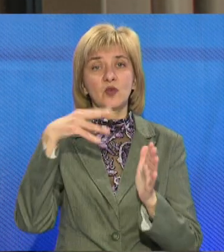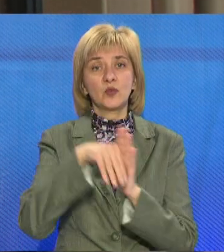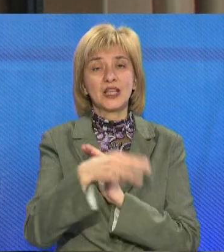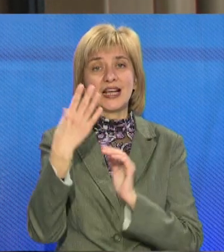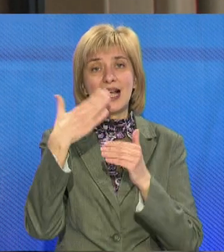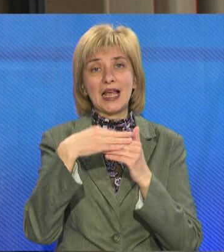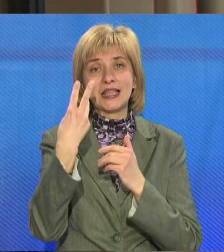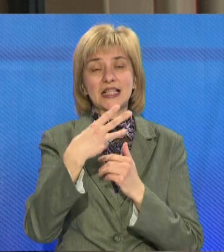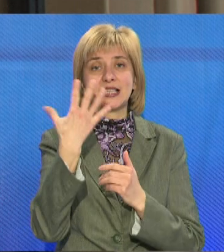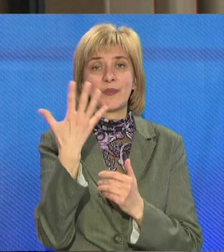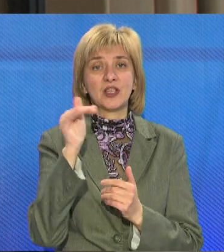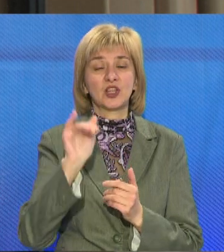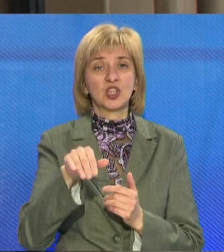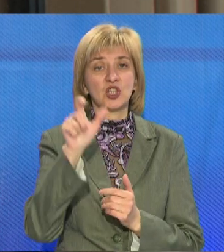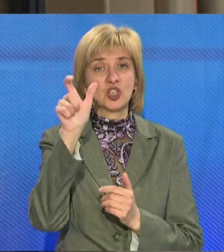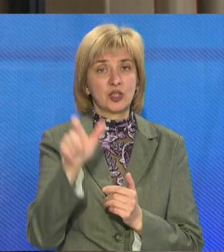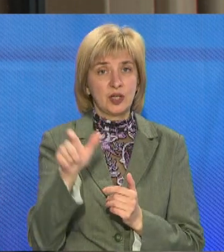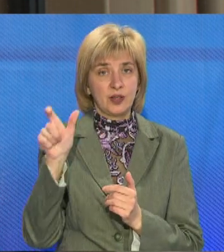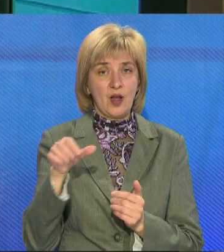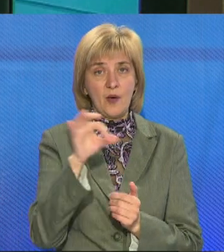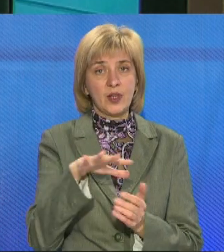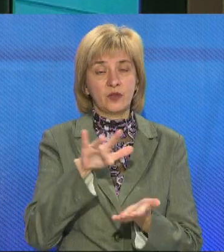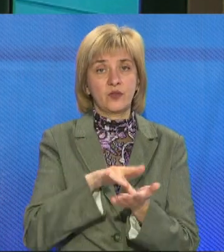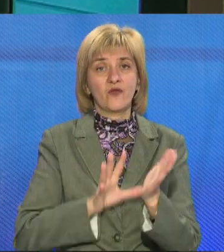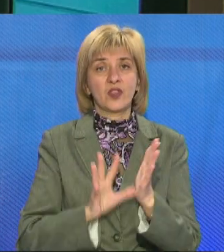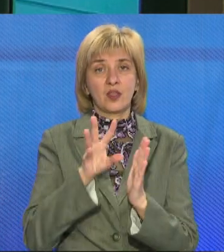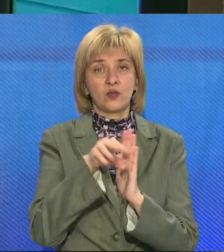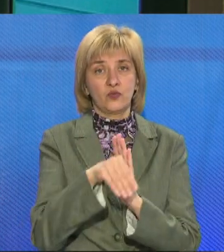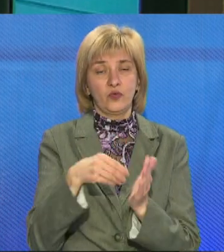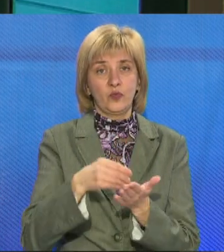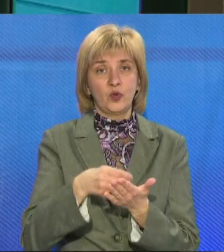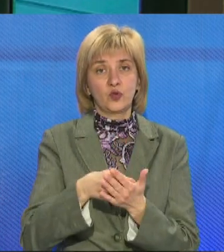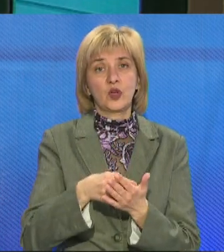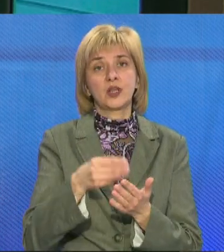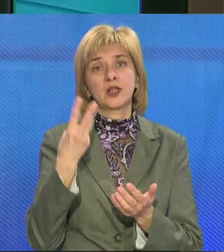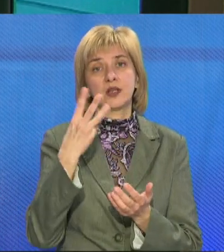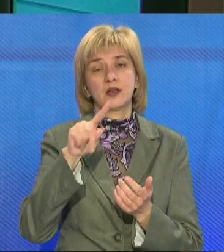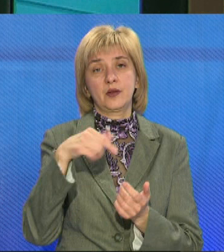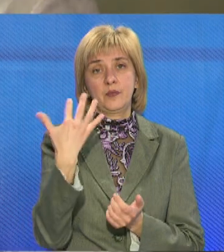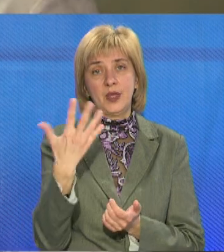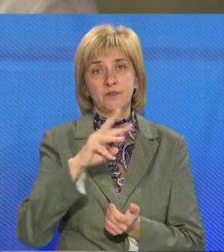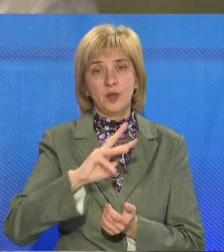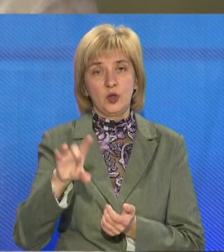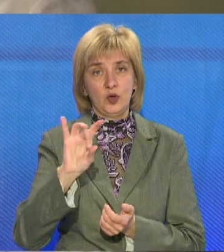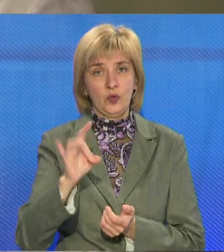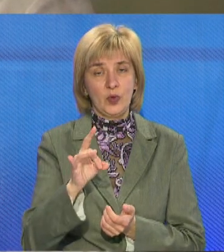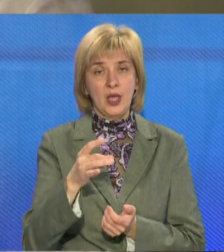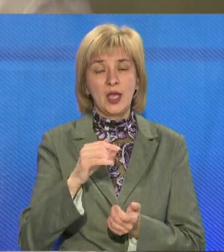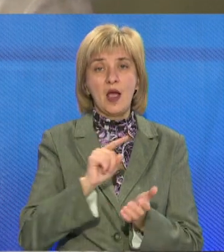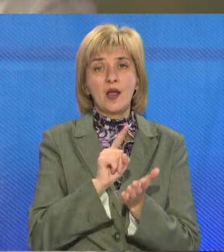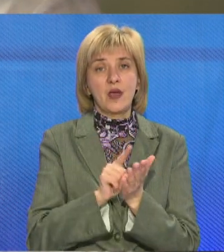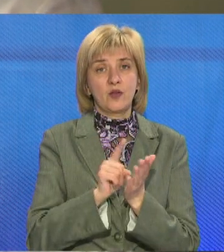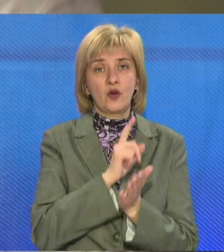35 тысяч падаткаплацельшчыкаў абласнога цэнтра унясуць у бюджэт каля 3,5 мільёнаў рублёў. Нагадаем, маёмасны падатак